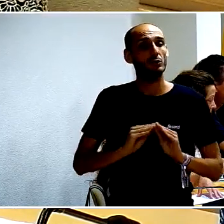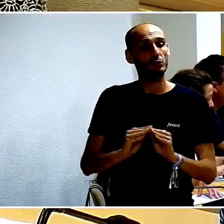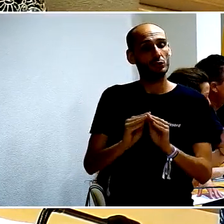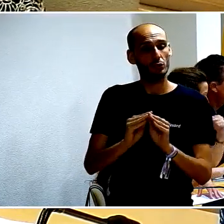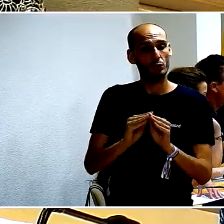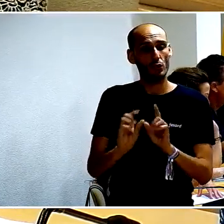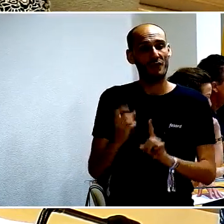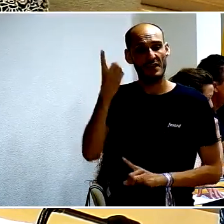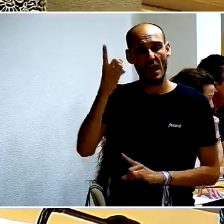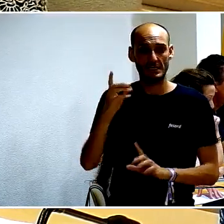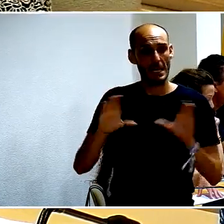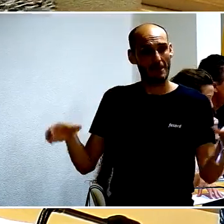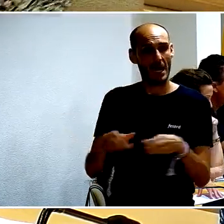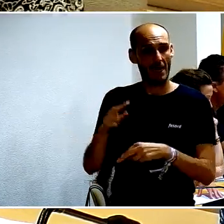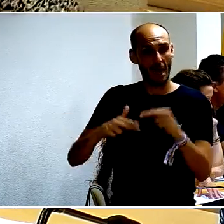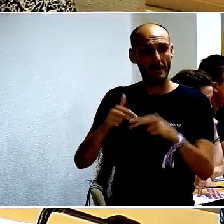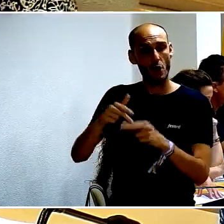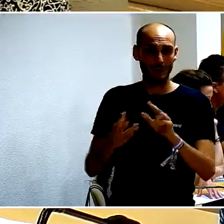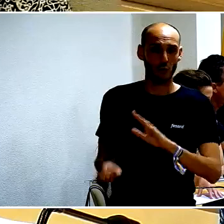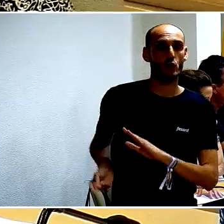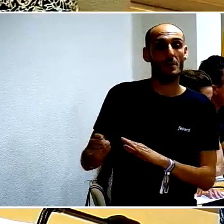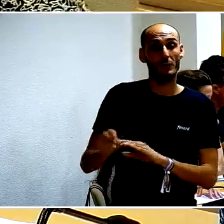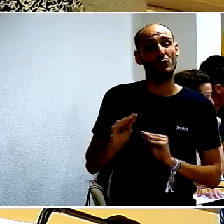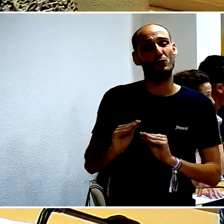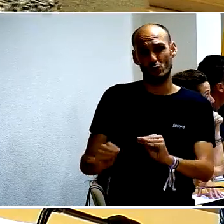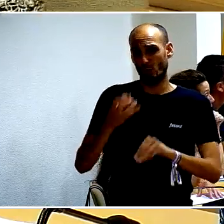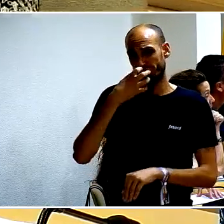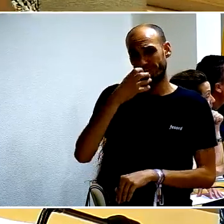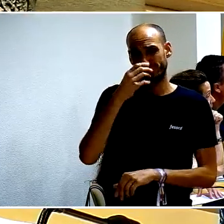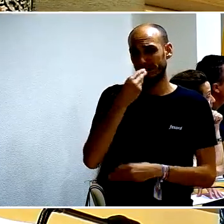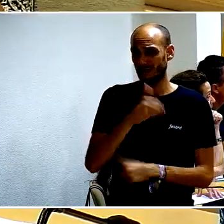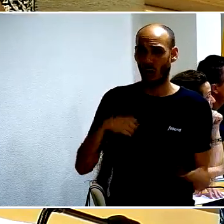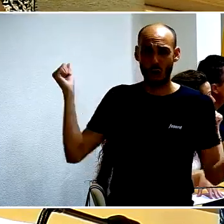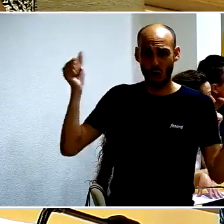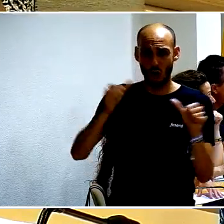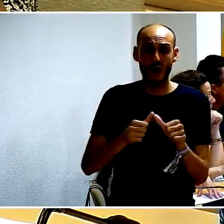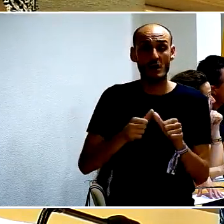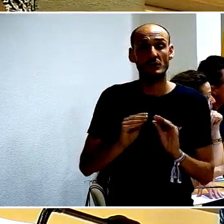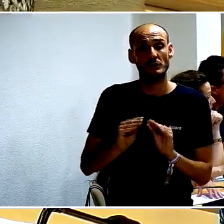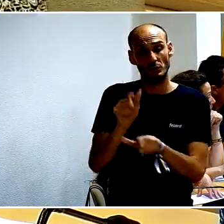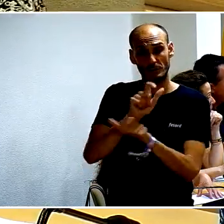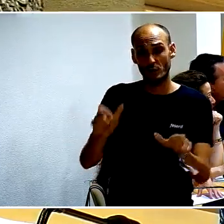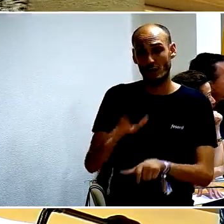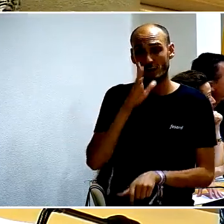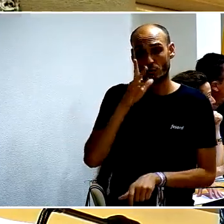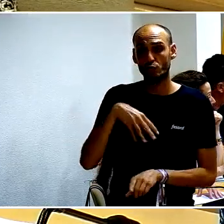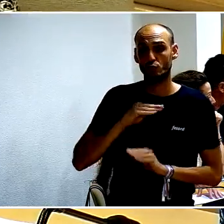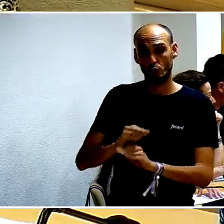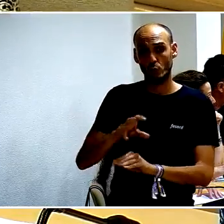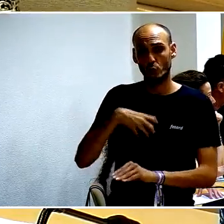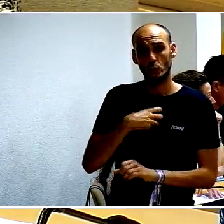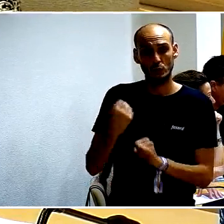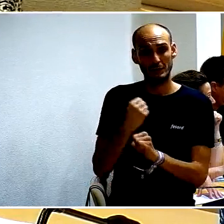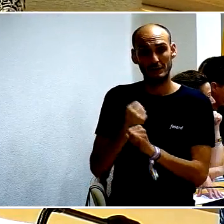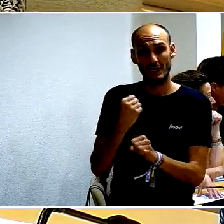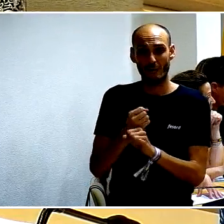brigada d'obres. Això és una reivindicació històrica que feien aquestes persones perquè en realitat tenen una tasca més qualificada que